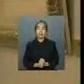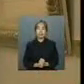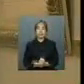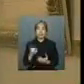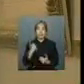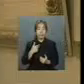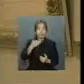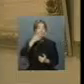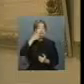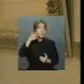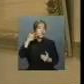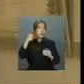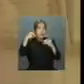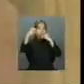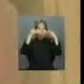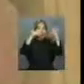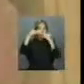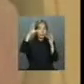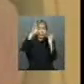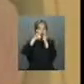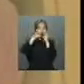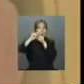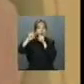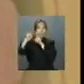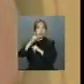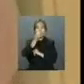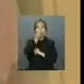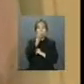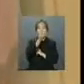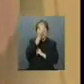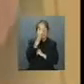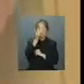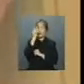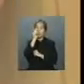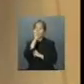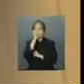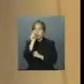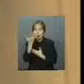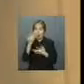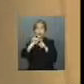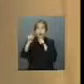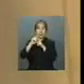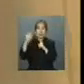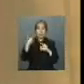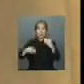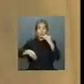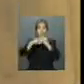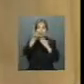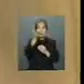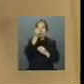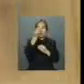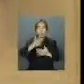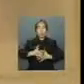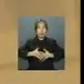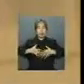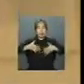่อนหวานและนุ่มนวลของดอกไม้นานาชนิดทั้งดอกคูนกุหลาบและต้อยติ่งที่เพิ่มความรู้สึกผ่อนคลายดูแล้วสบายต